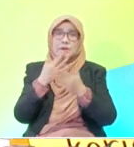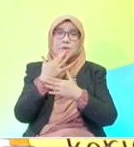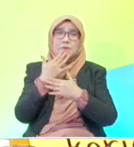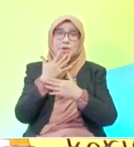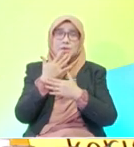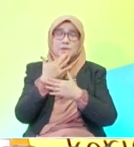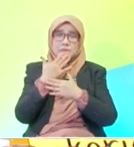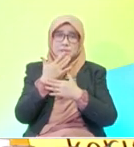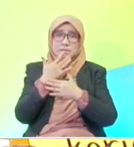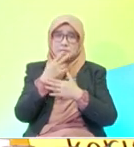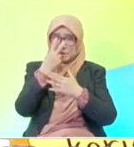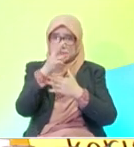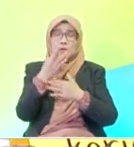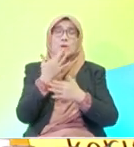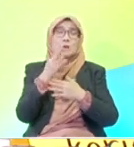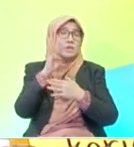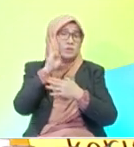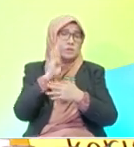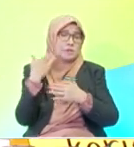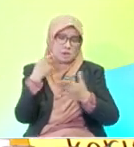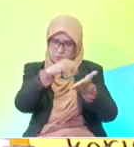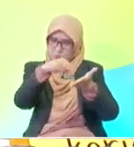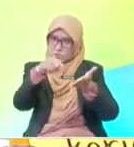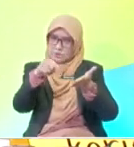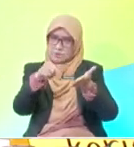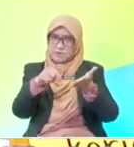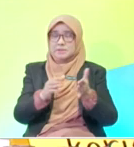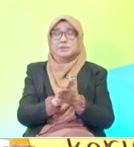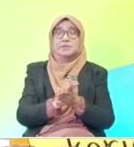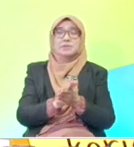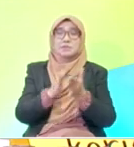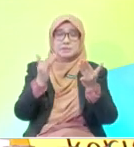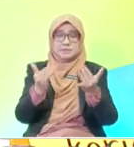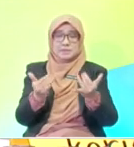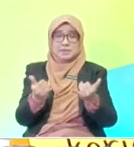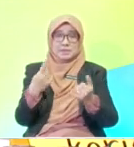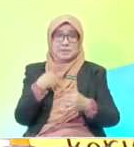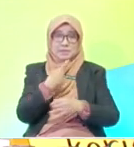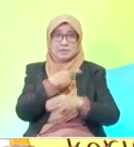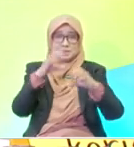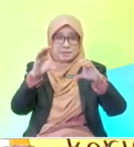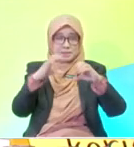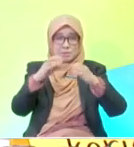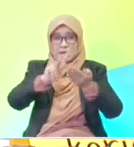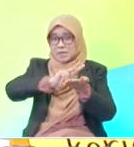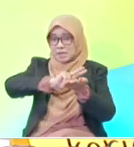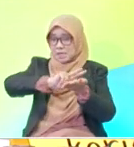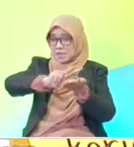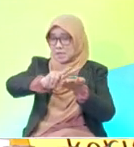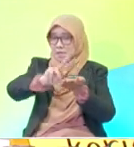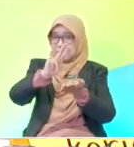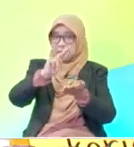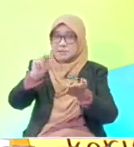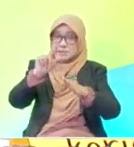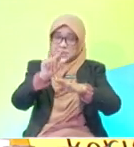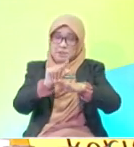tulisan lah warna coklat ni kan. Jadi kita nak cantikkan lagi dengan membuat kemasan menggunakan kertas aluminium ni. Kalau tak